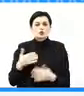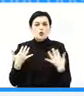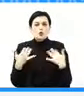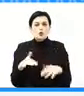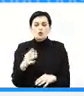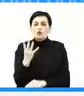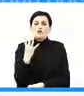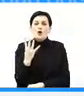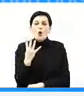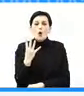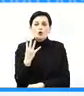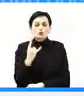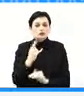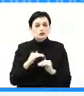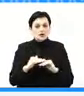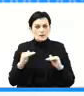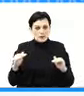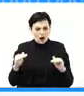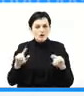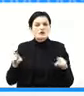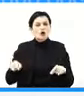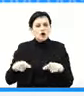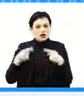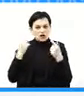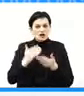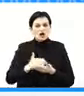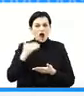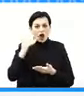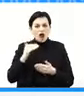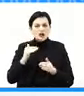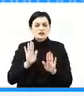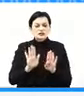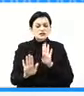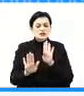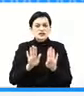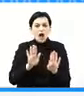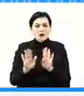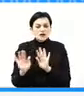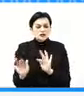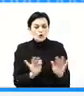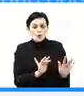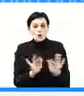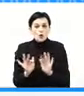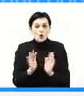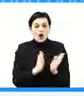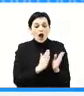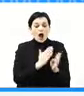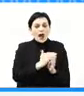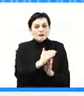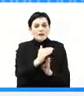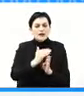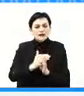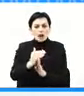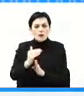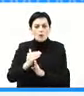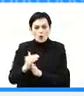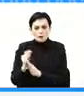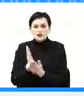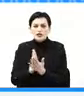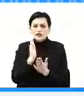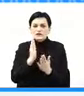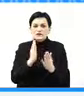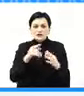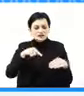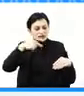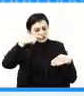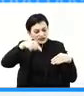უკვე 4 ბაღში განახლებულია სააღმზრდელო პროცესი და ეტაპობრივად, რა თქმა უნდა, ხდება